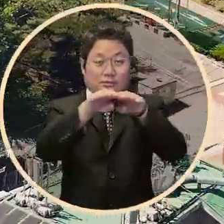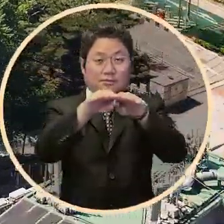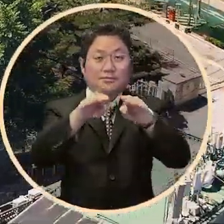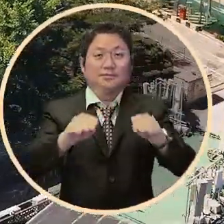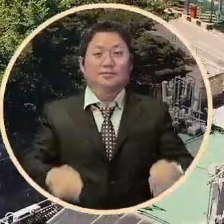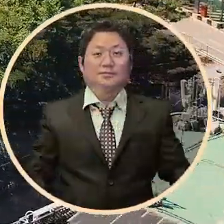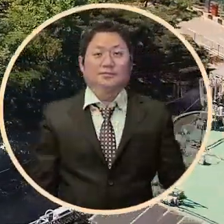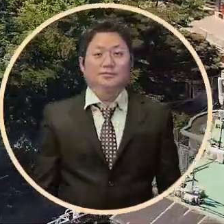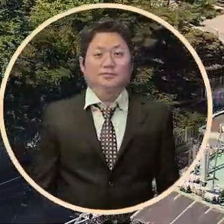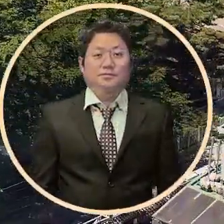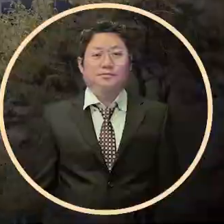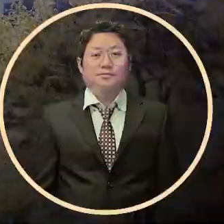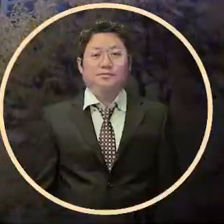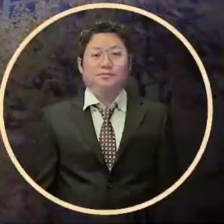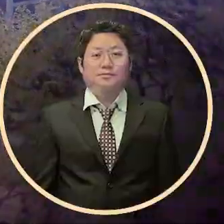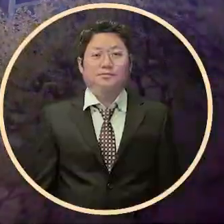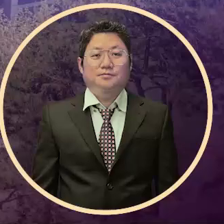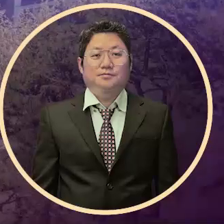국가중앙재활기관